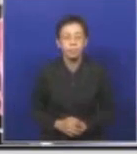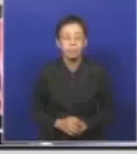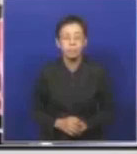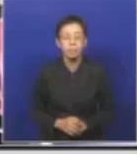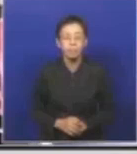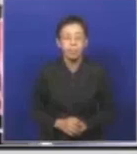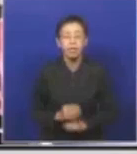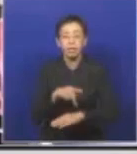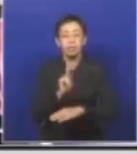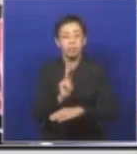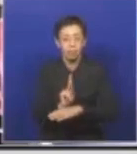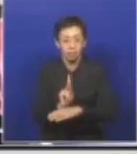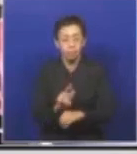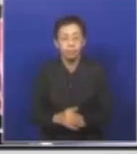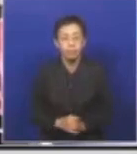มีแต่ท่านไปทานครับประเทศไทยของเราโชคดีที่มีการบริหารจัดการด้านสาธารณสุขที่วางไว้ในมาตรฐานระดับสูงมีบุคลากรที่มีประสบการณ์ในการต่อสู้